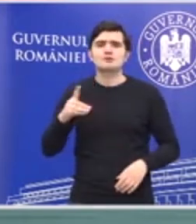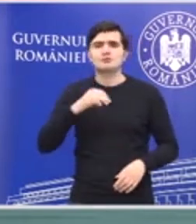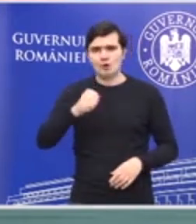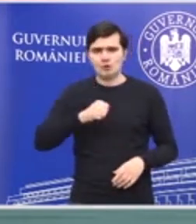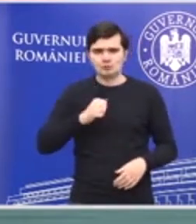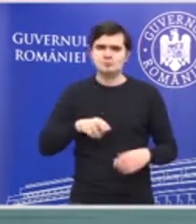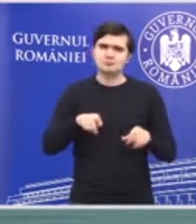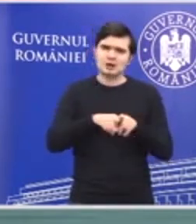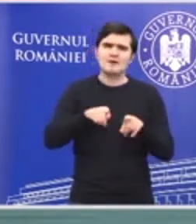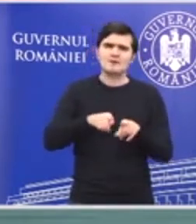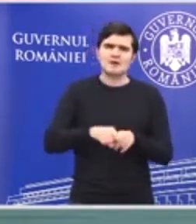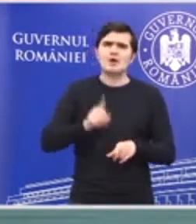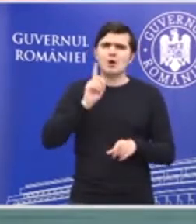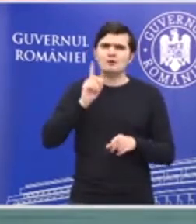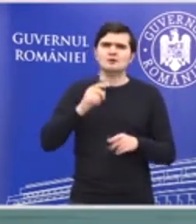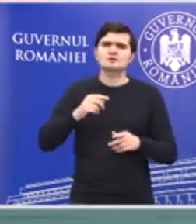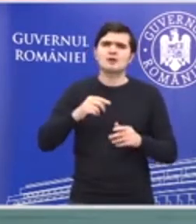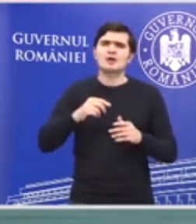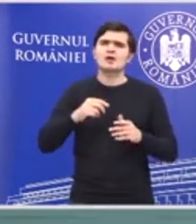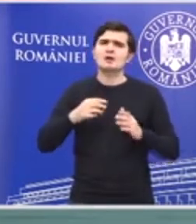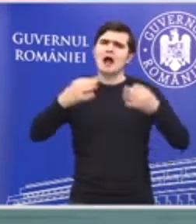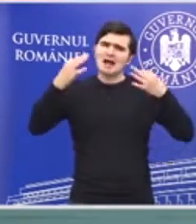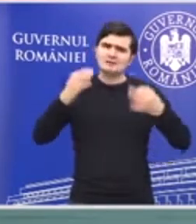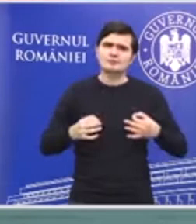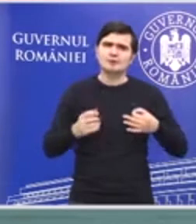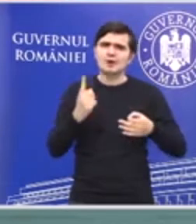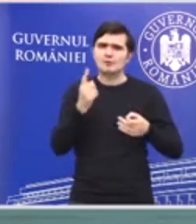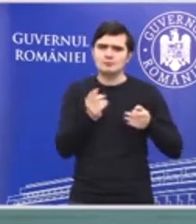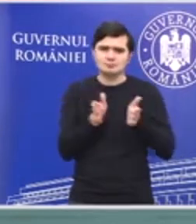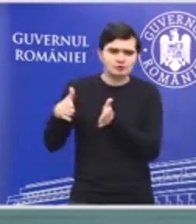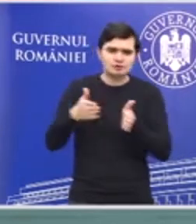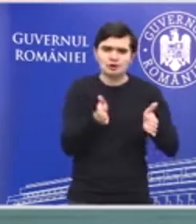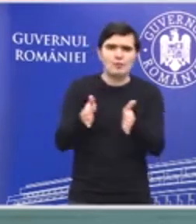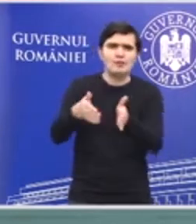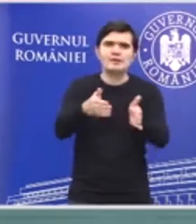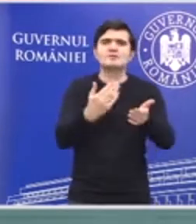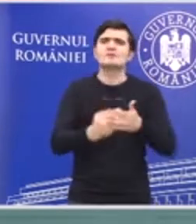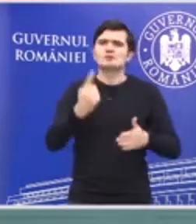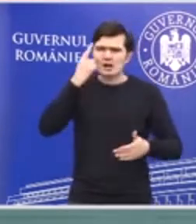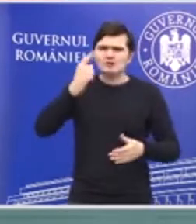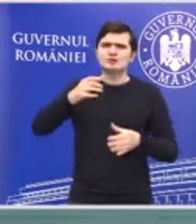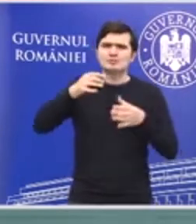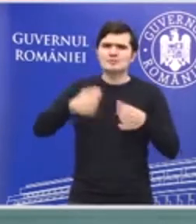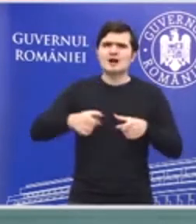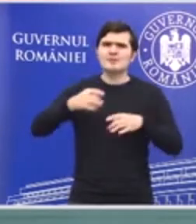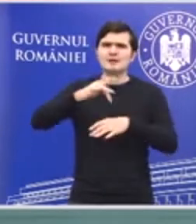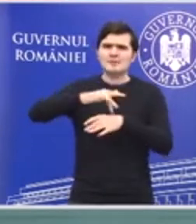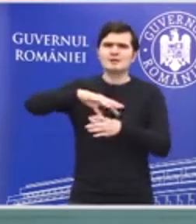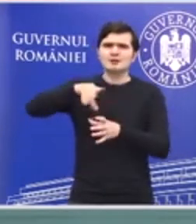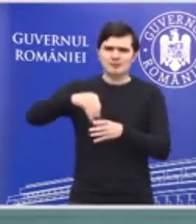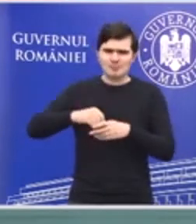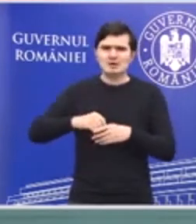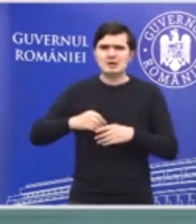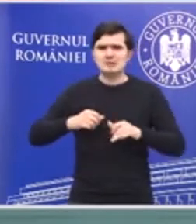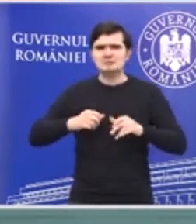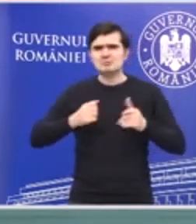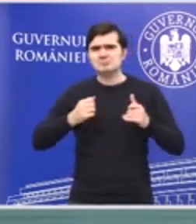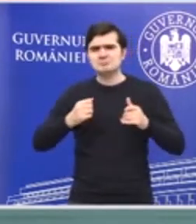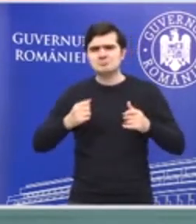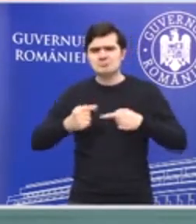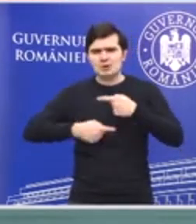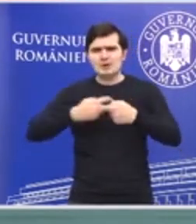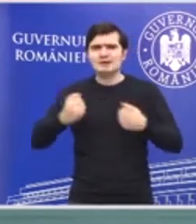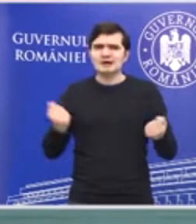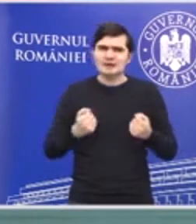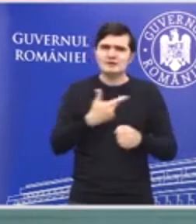asigura un circuit conform celui deja existent, pentru că știm în cabinetele medicilor de familie se derulează activități de